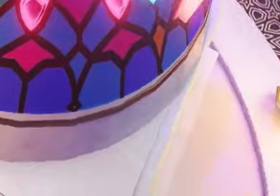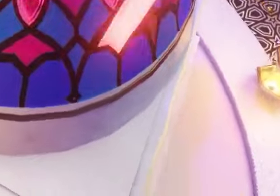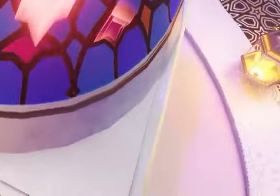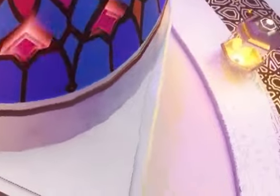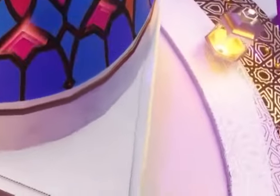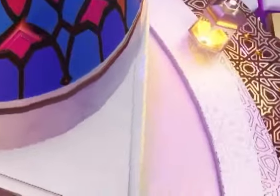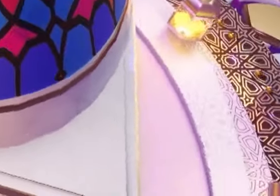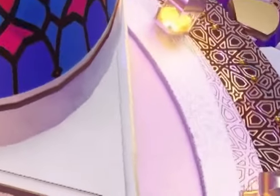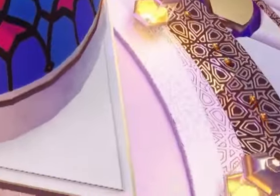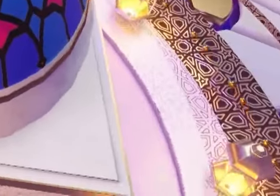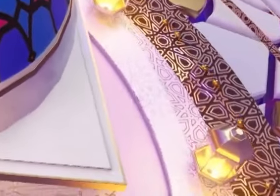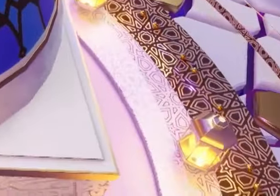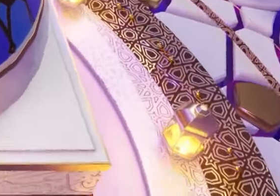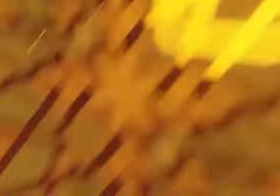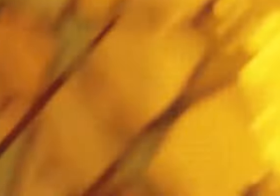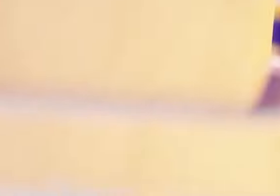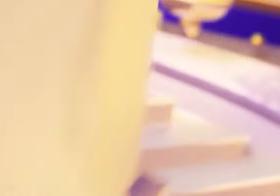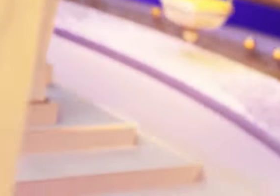يا